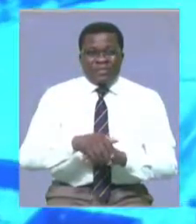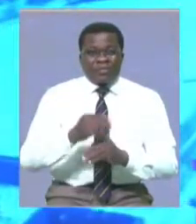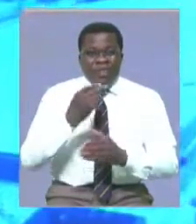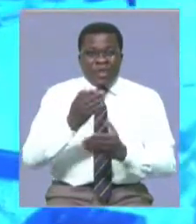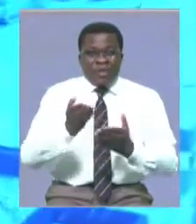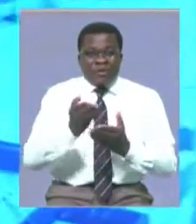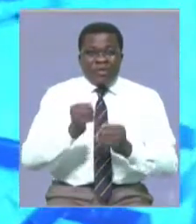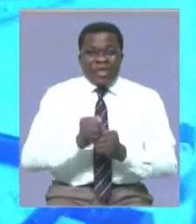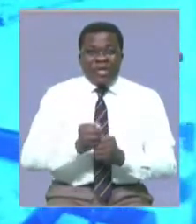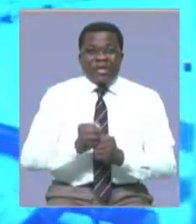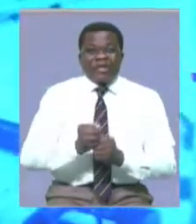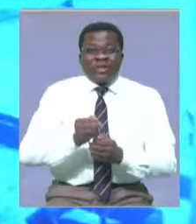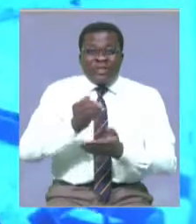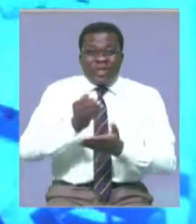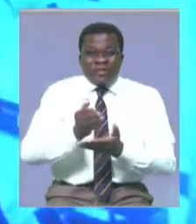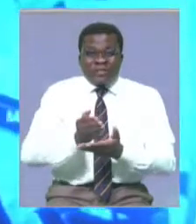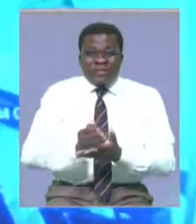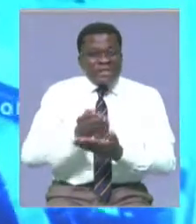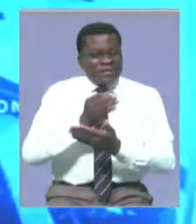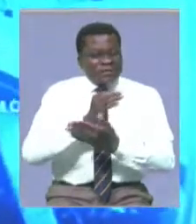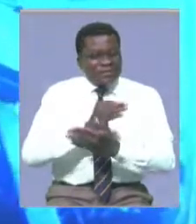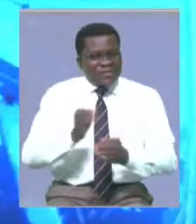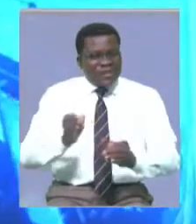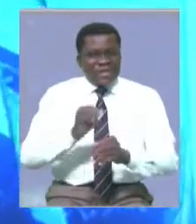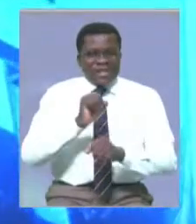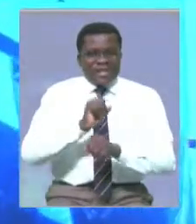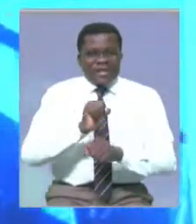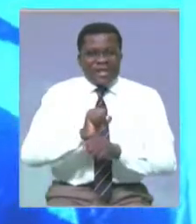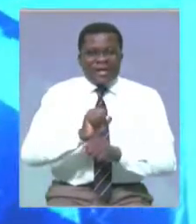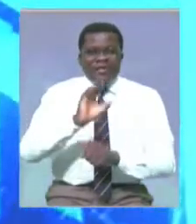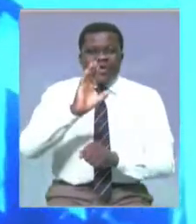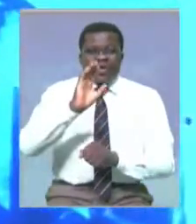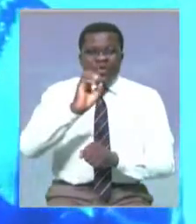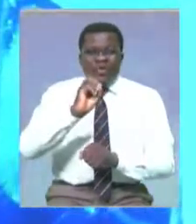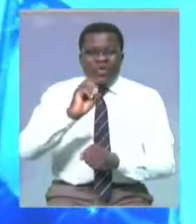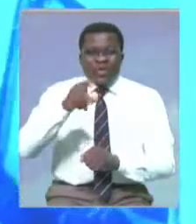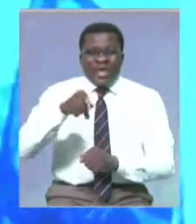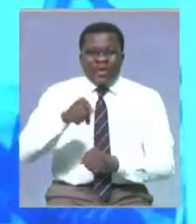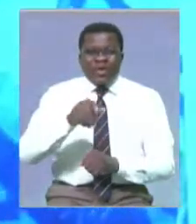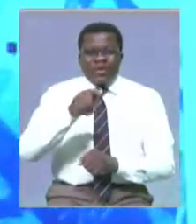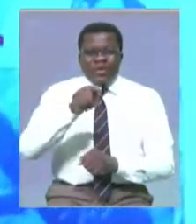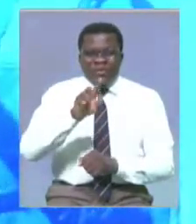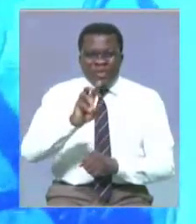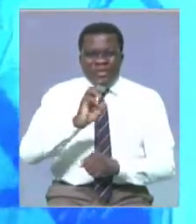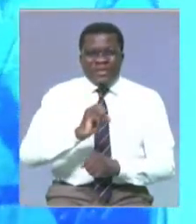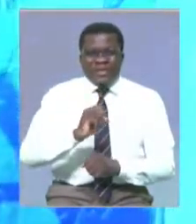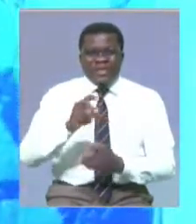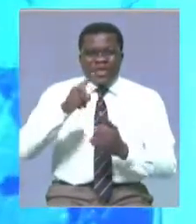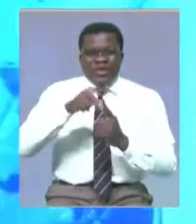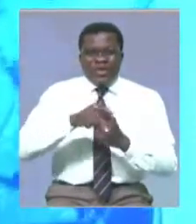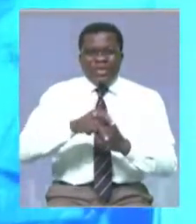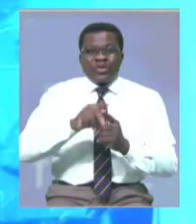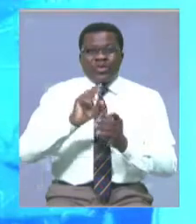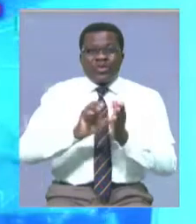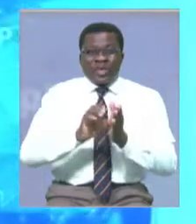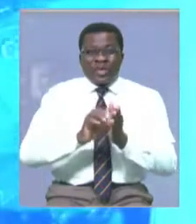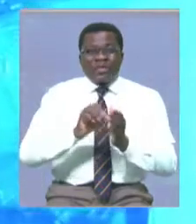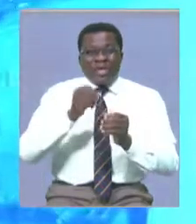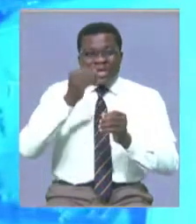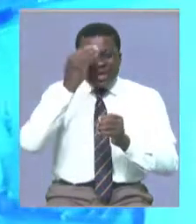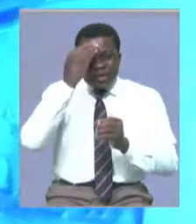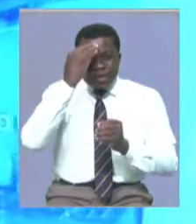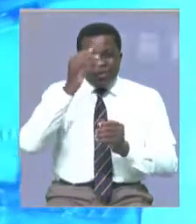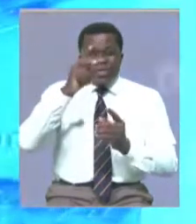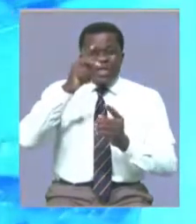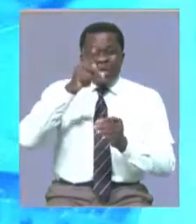Voilà, stop et fin des travaux de la COVID, de la COP26, un rendez-vous climat qui a connu la participation